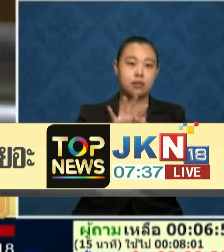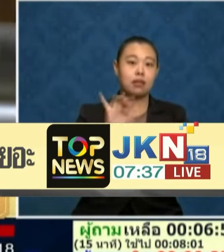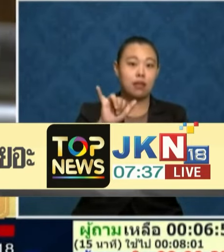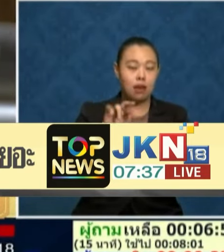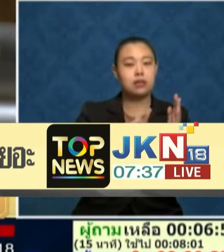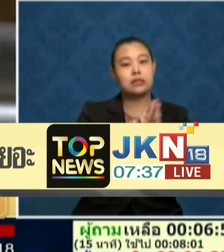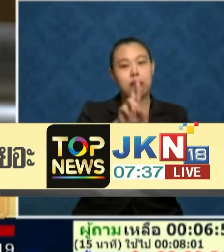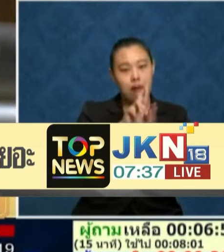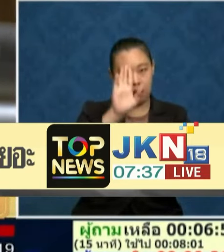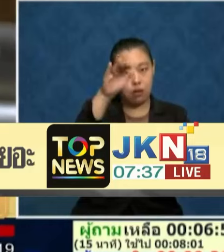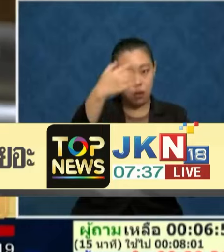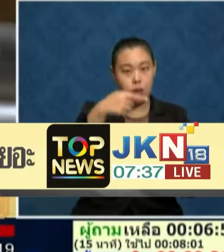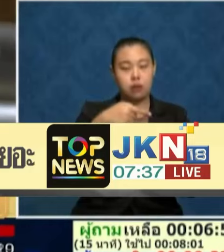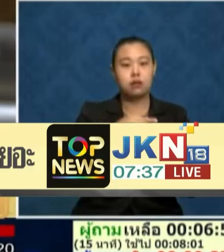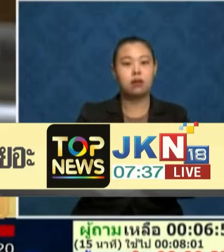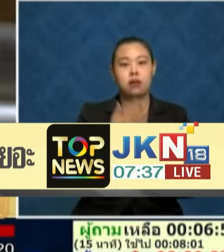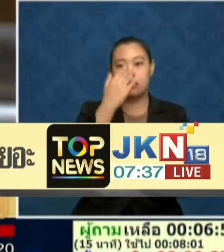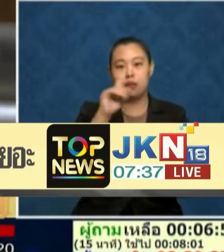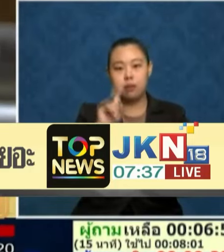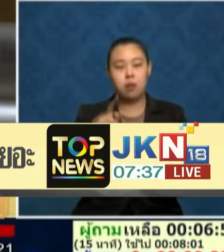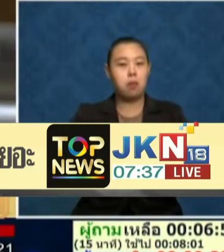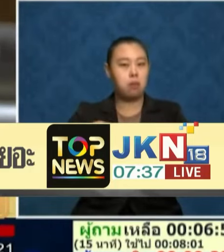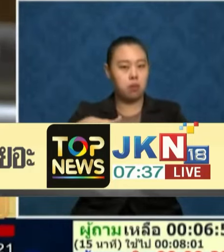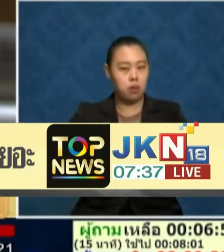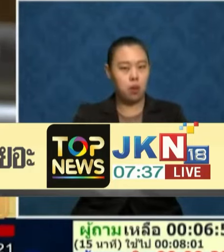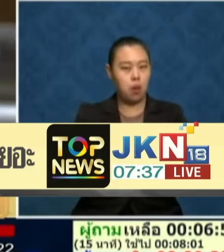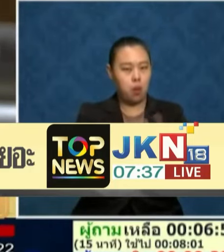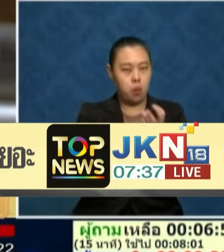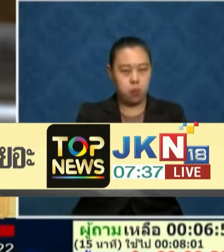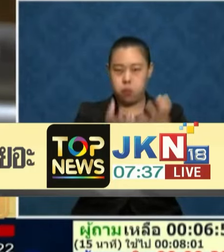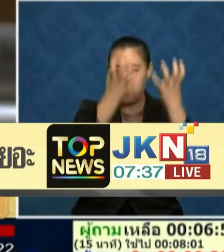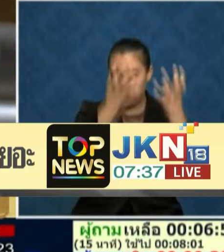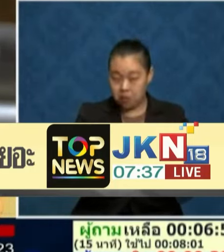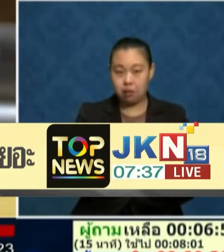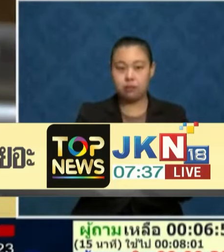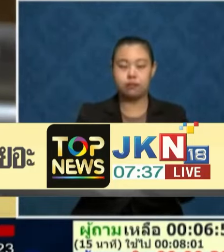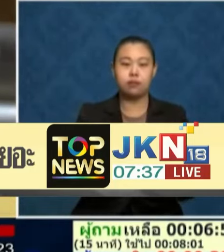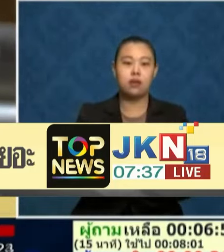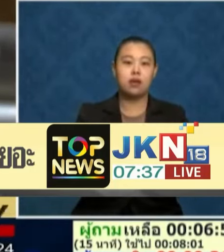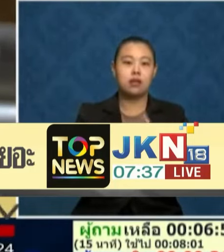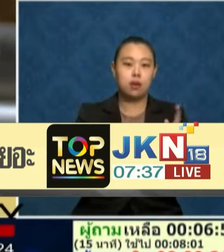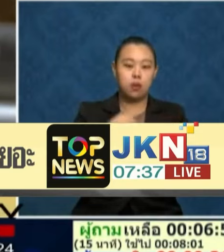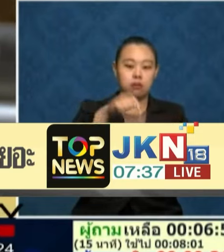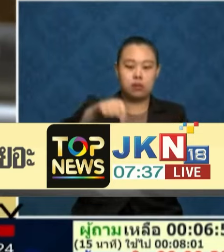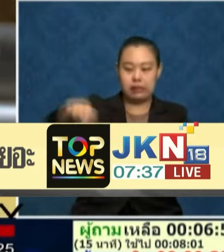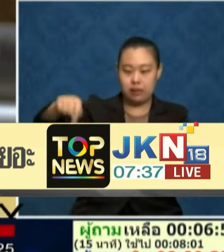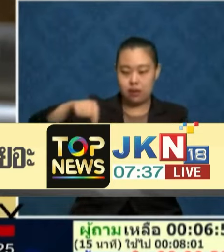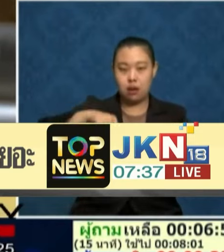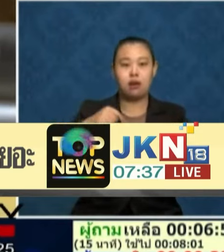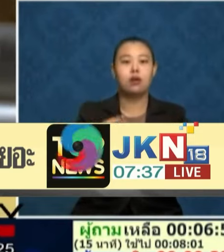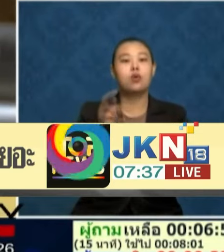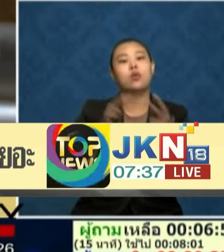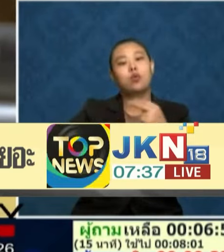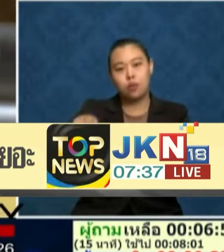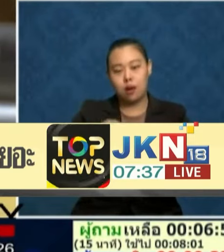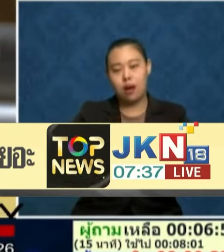เป็นในส่วนที่ทางพี่น้องประชาชนนั้นได้รับผลกระทบสูงแต่แน่นอนว่าทุกๆพื้นที่เราดูแลอย่างเท่าเทียมกัน